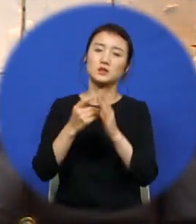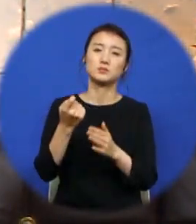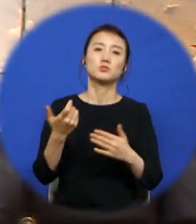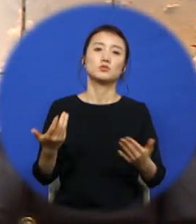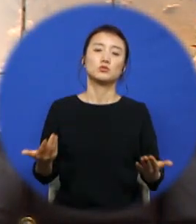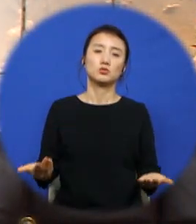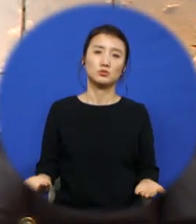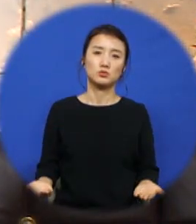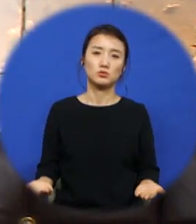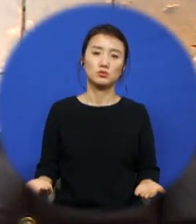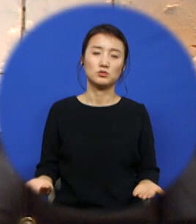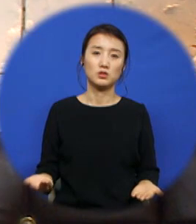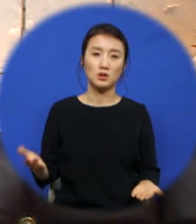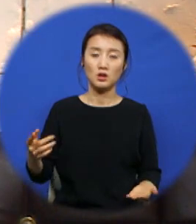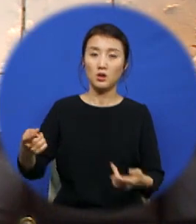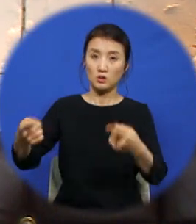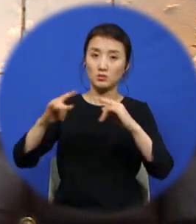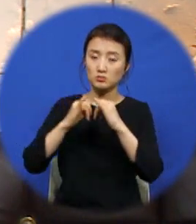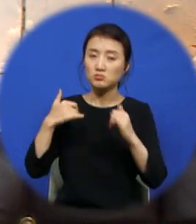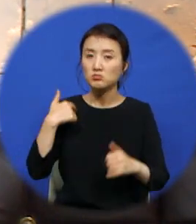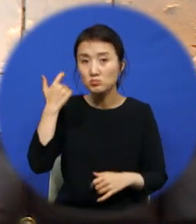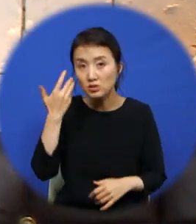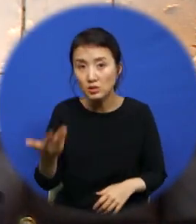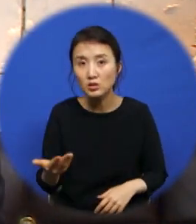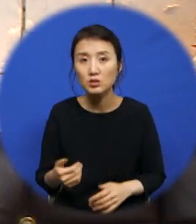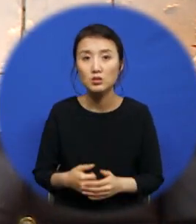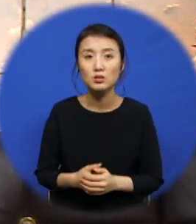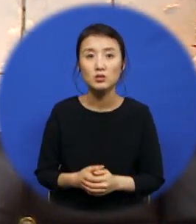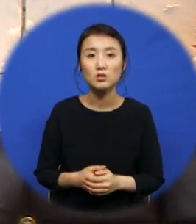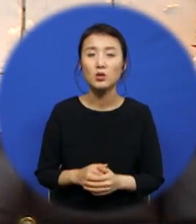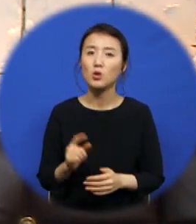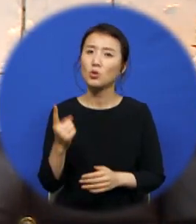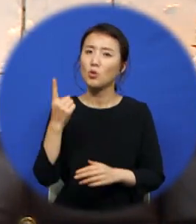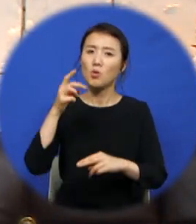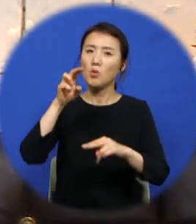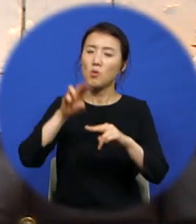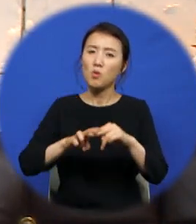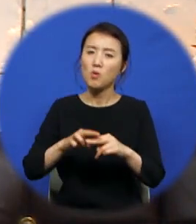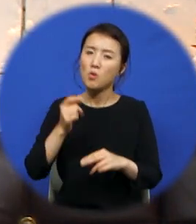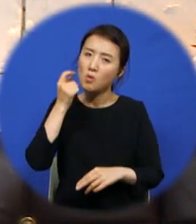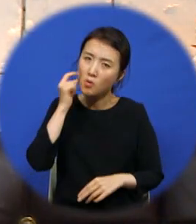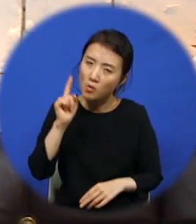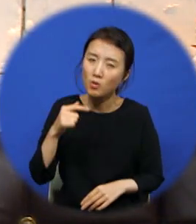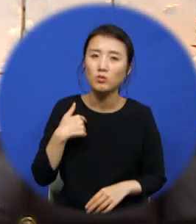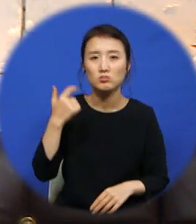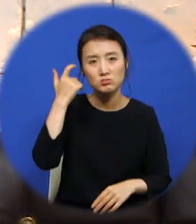그게 참석하신 분 와의 물었어요 어떻게 해서 이렇게 높은 자리에 왔냐고